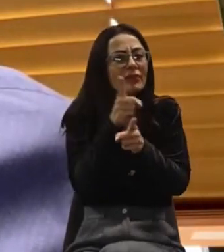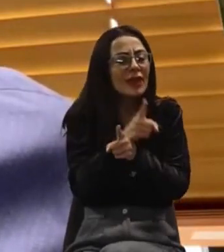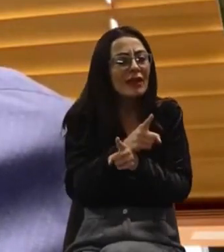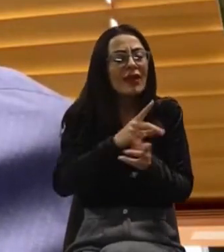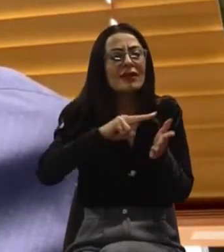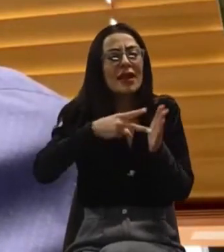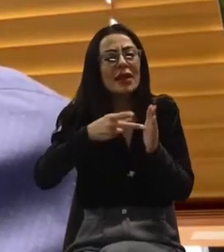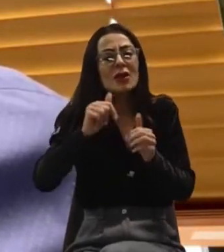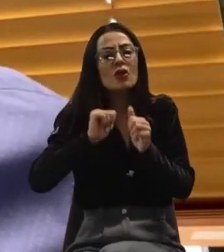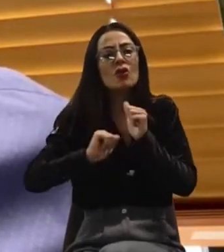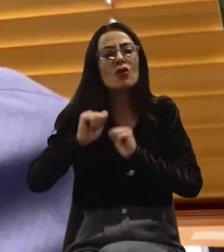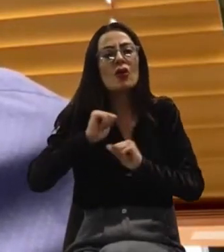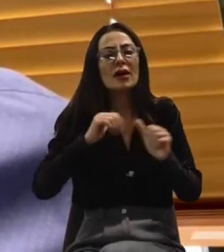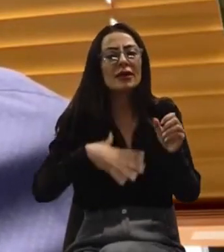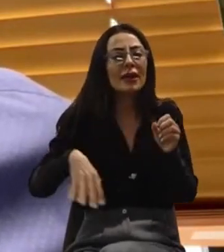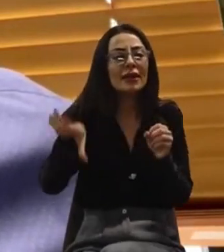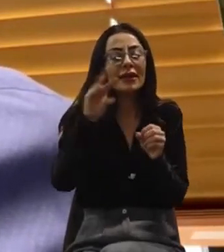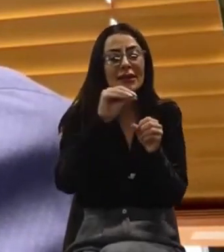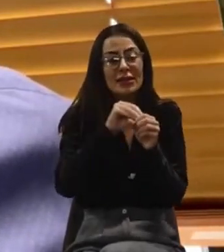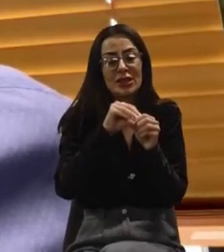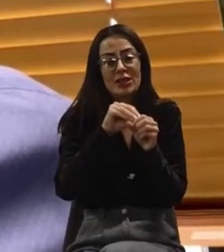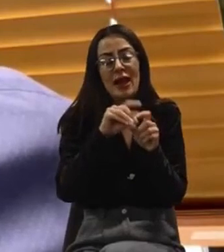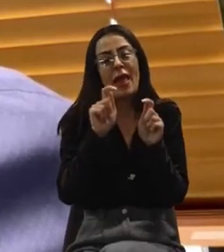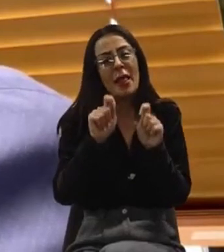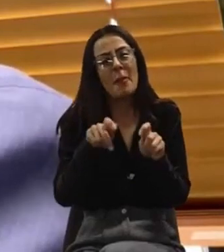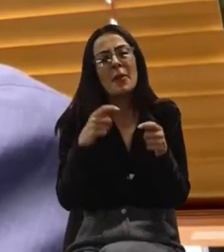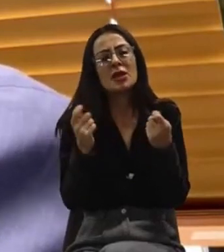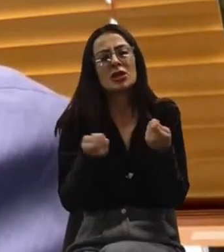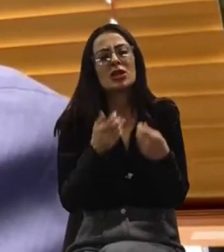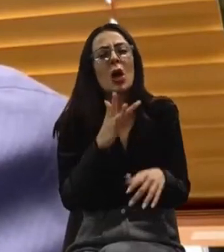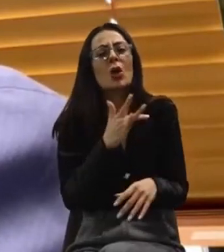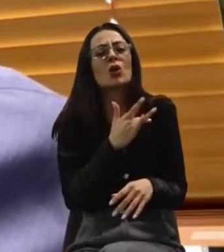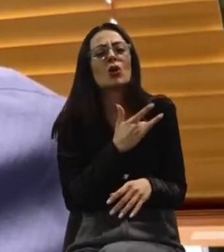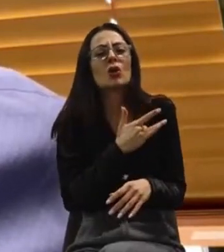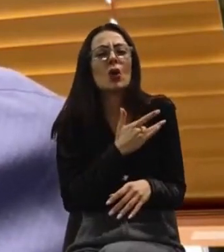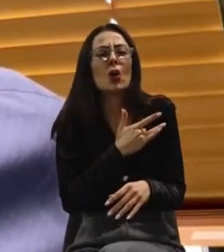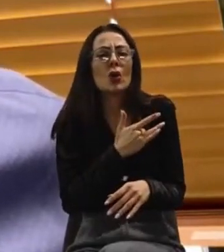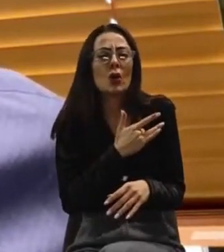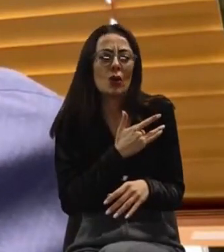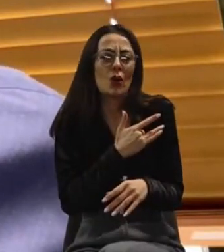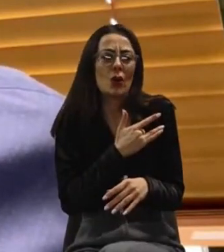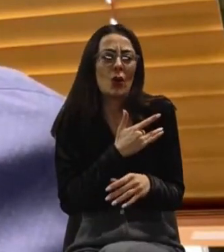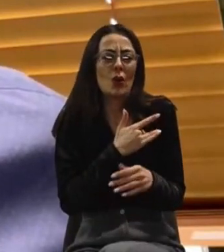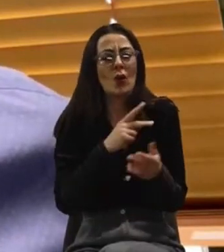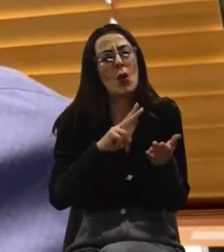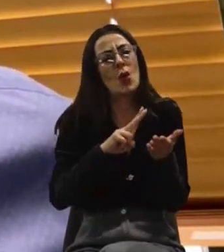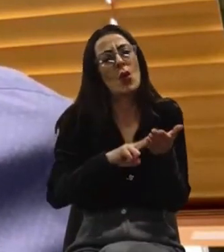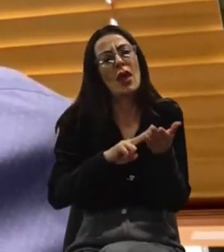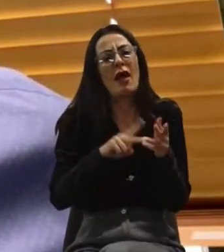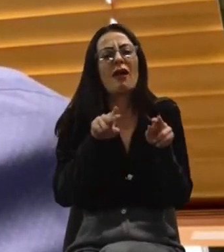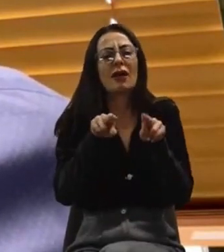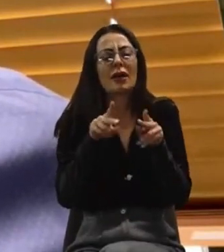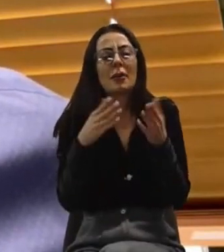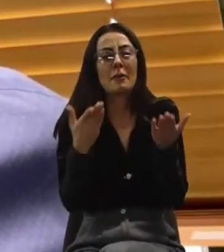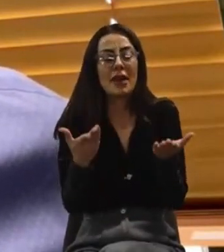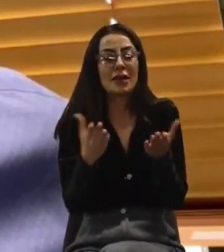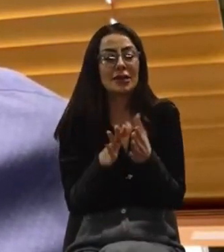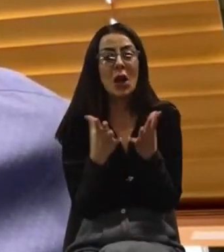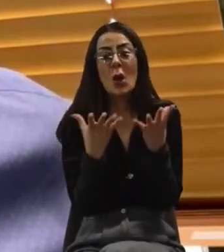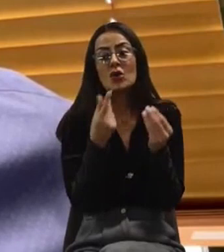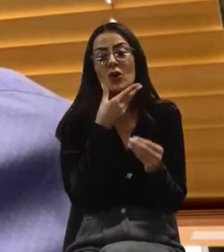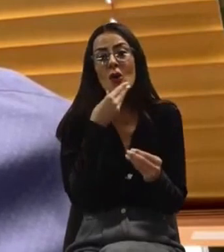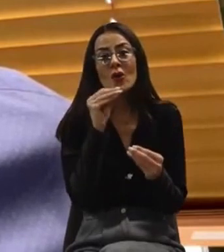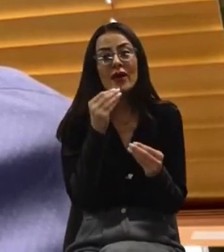üniversite bu bünyesinde yapmaya çalışan Aslında görüldü Mezunları Derneği yüksek insanlar bu dolayısıyla çok genç